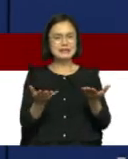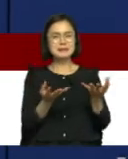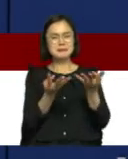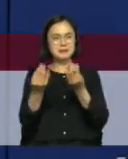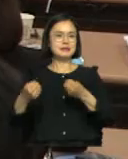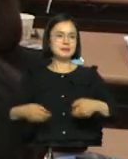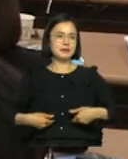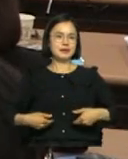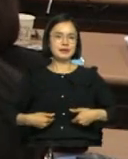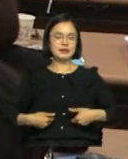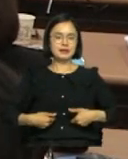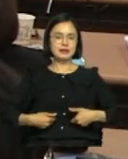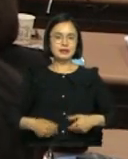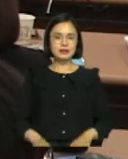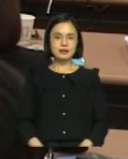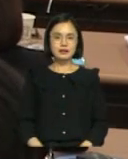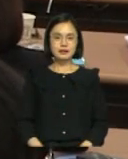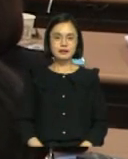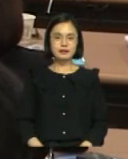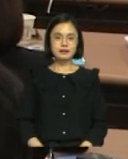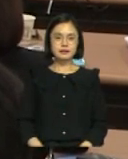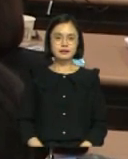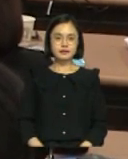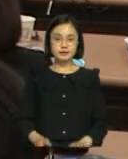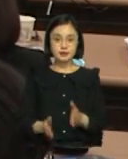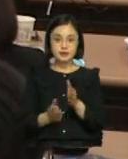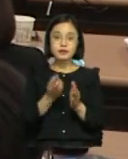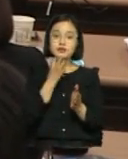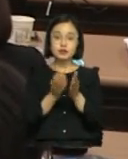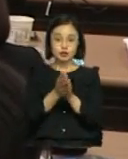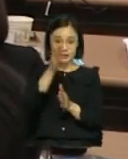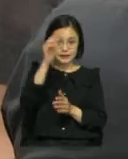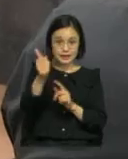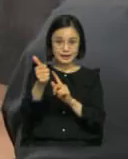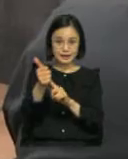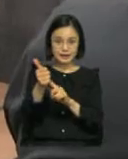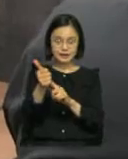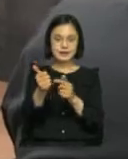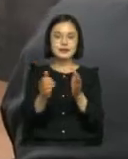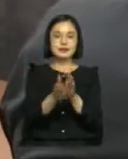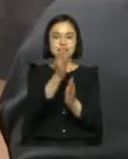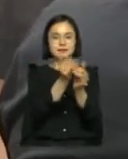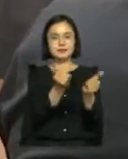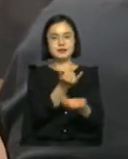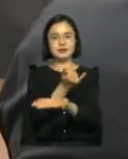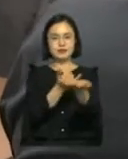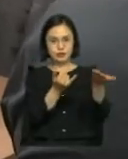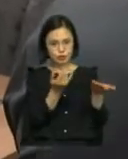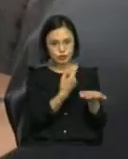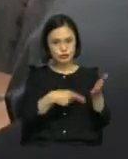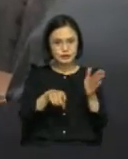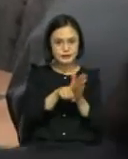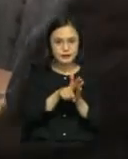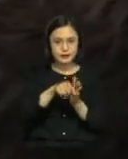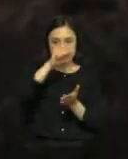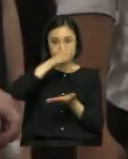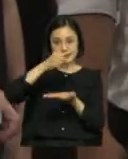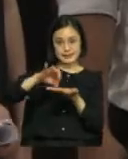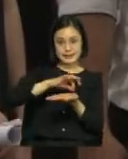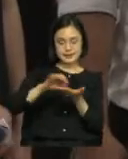밝혔습니다 박원순 시장은 시민의 삶의 변화를 위한 10년 혁명을 위해서 과감한 재정 확대를